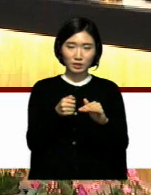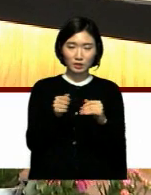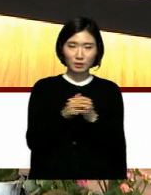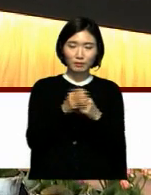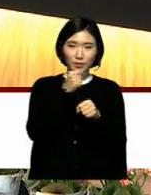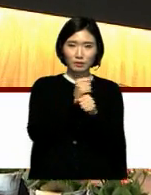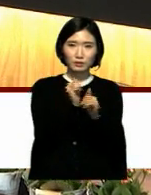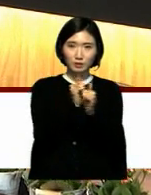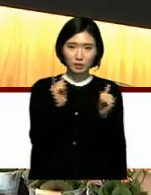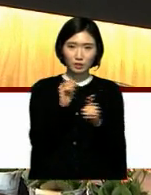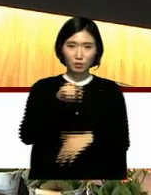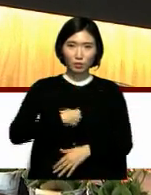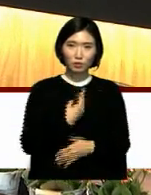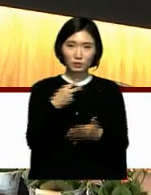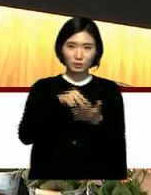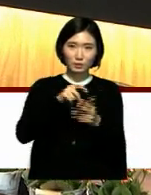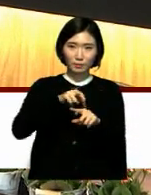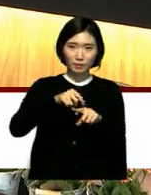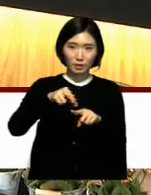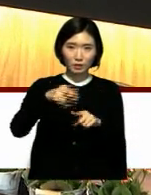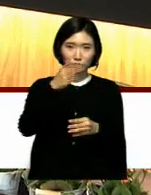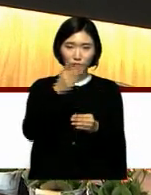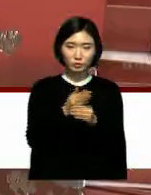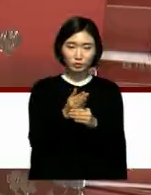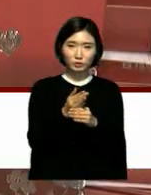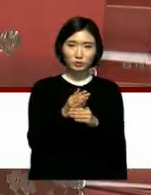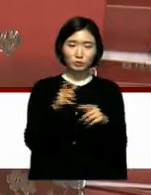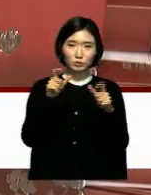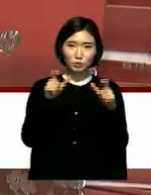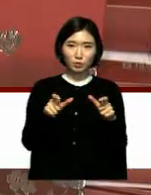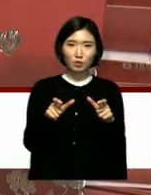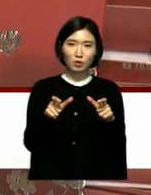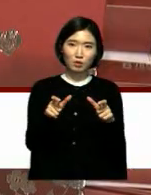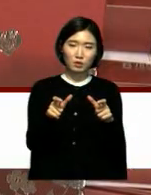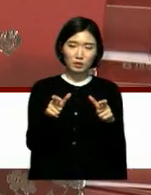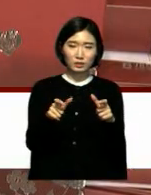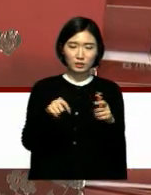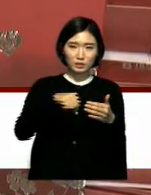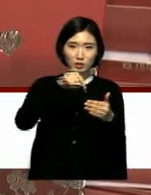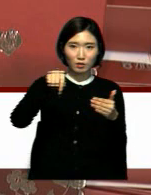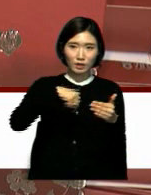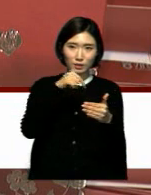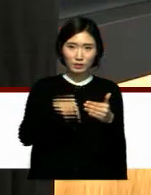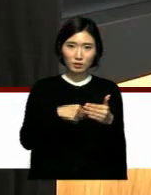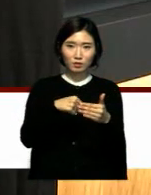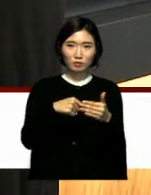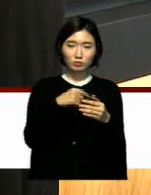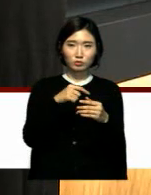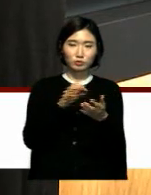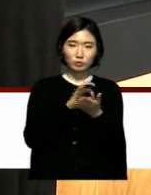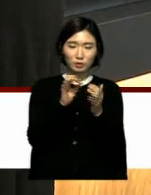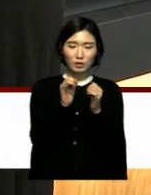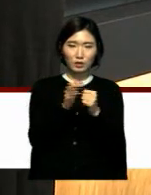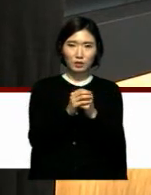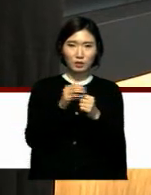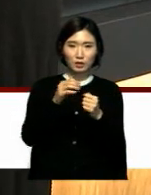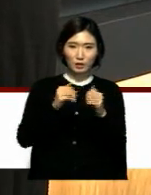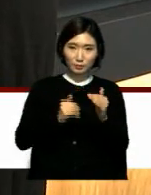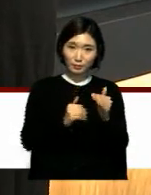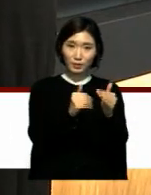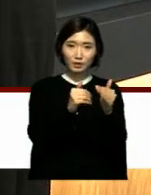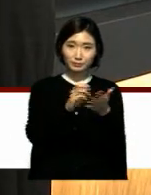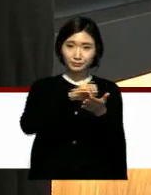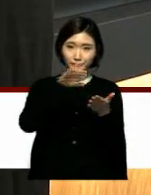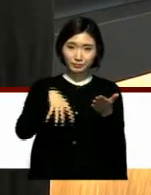선택했습니다 로컬 푸드마켓은 마을에서 수십년 동안 인삼을 재배해 온 주민들이 직접 운영하며 유통단계를 생략하다